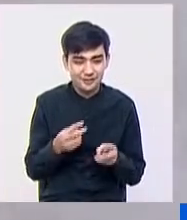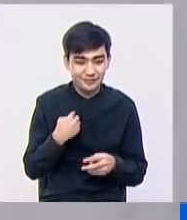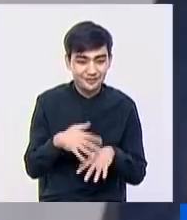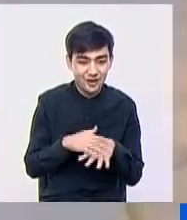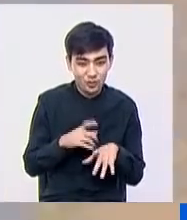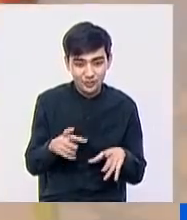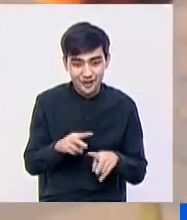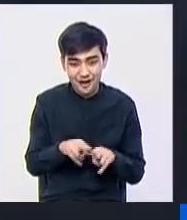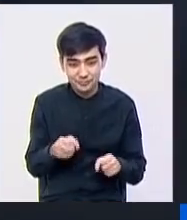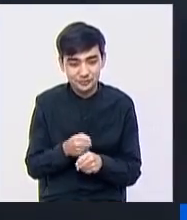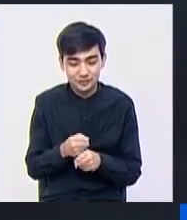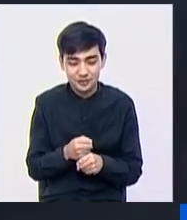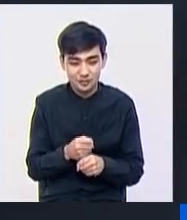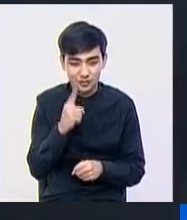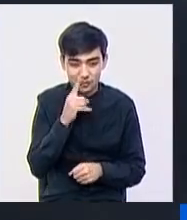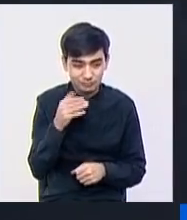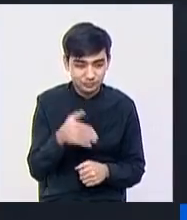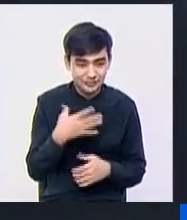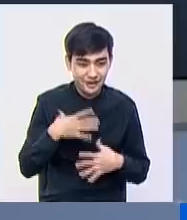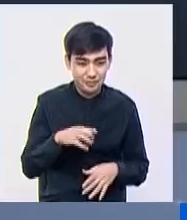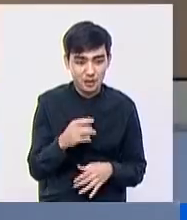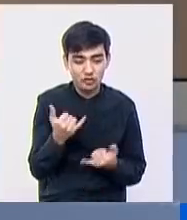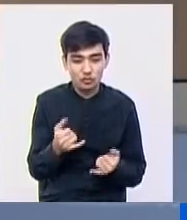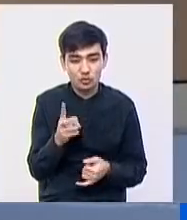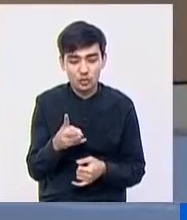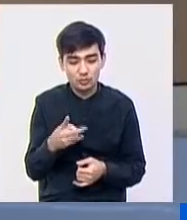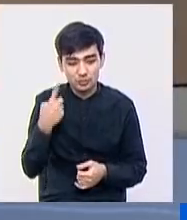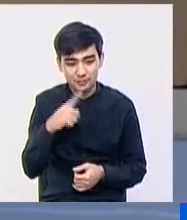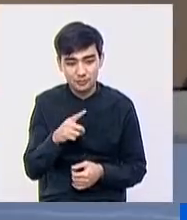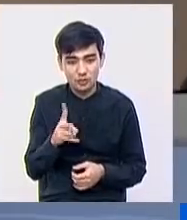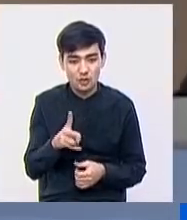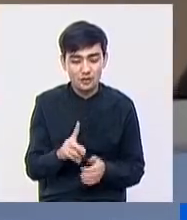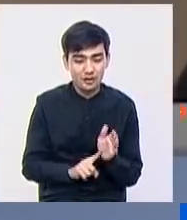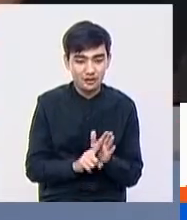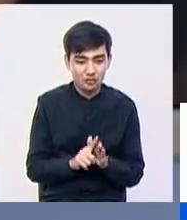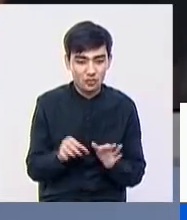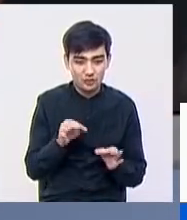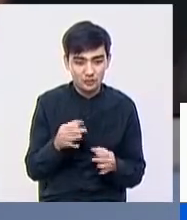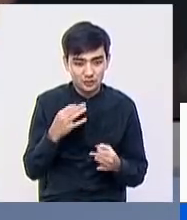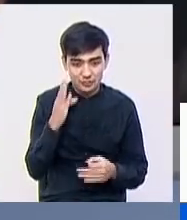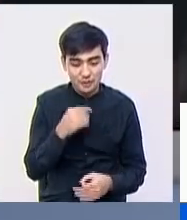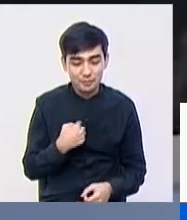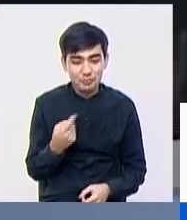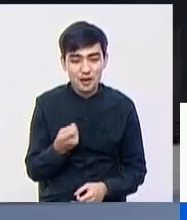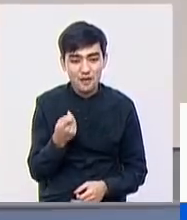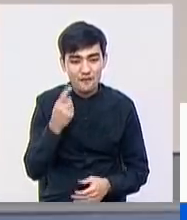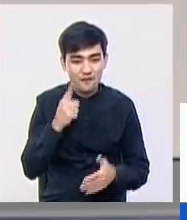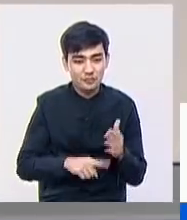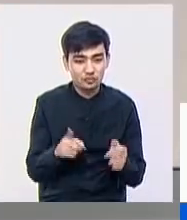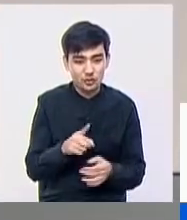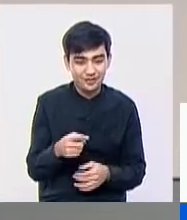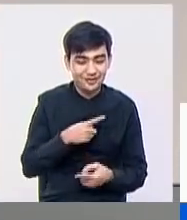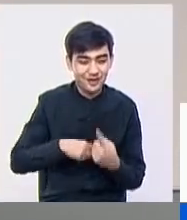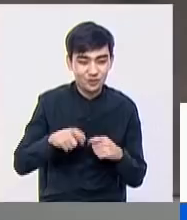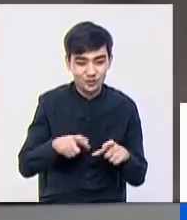не могли устроить? Кто все-таки орудовал в Алматы? Абсолютно хочу сказать, что мы мало верим, что это действительно были